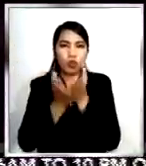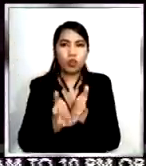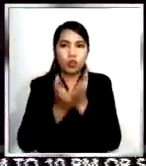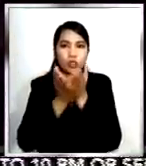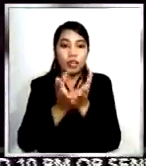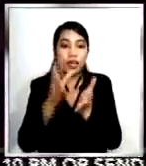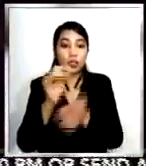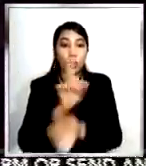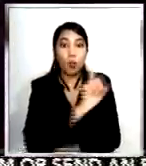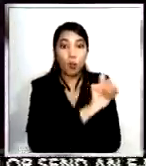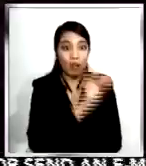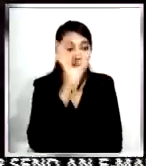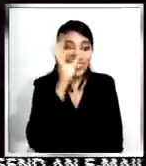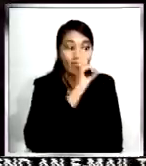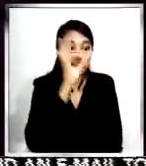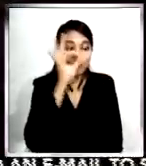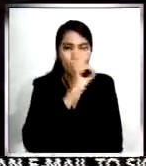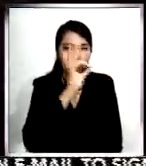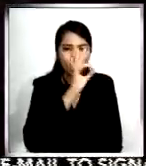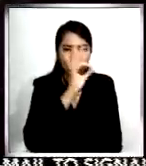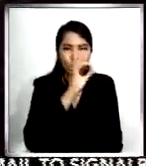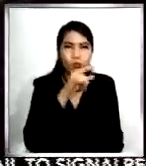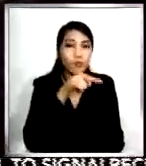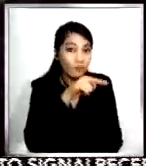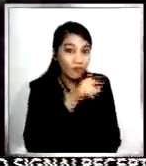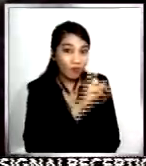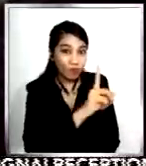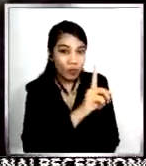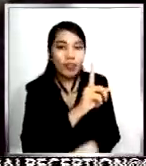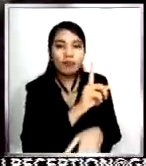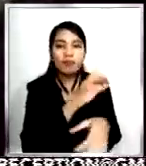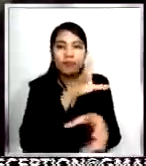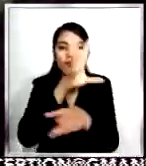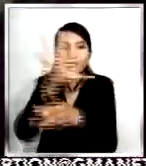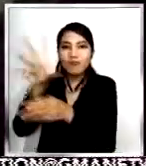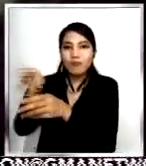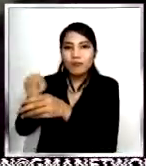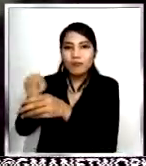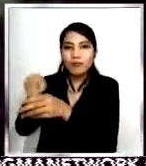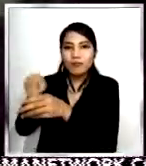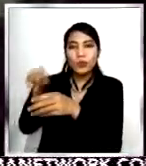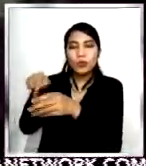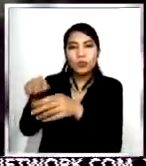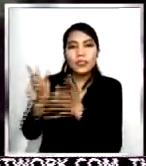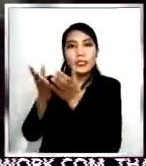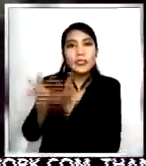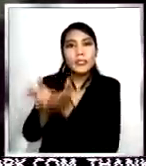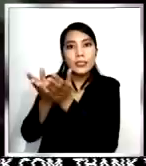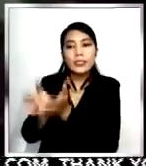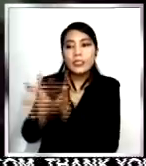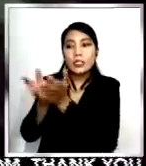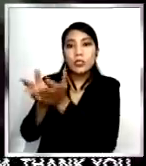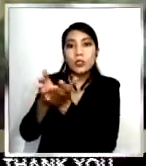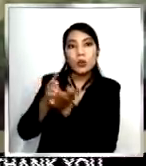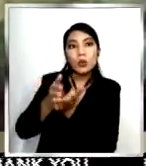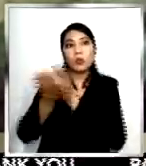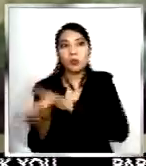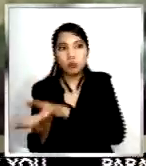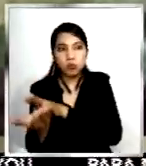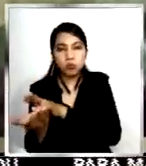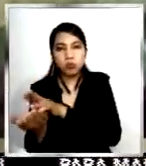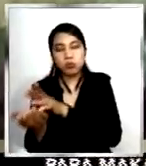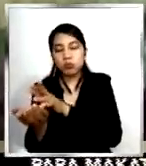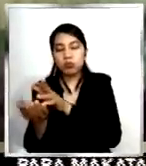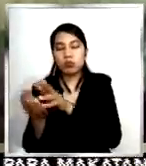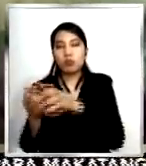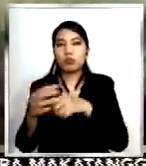pala ay isa sa mga Pinoy crew member na sakay ng cargo ship ng Gulf Livestock 1 na nawawala matapos abutan ng bagyong Maysap. Ayon sa